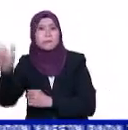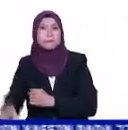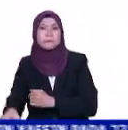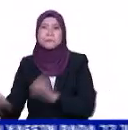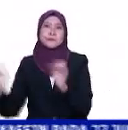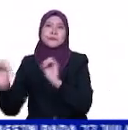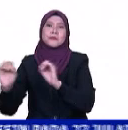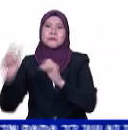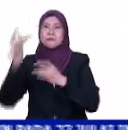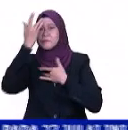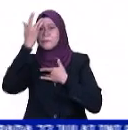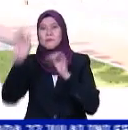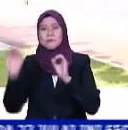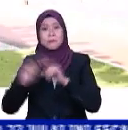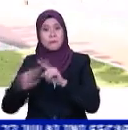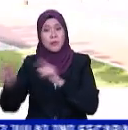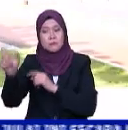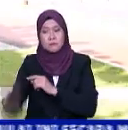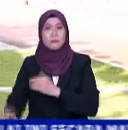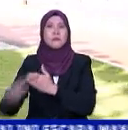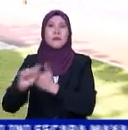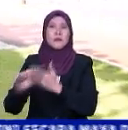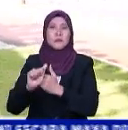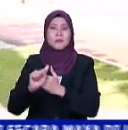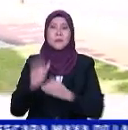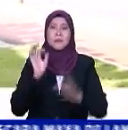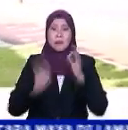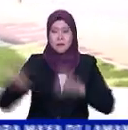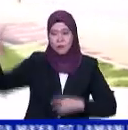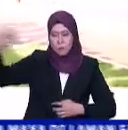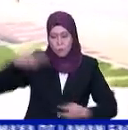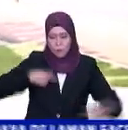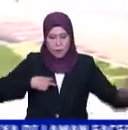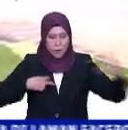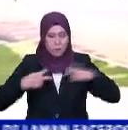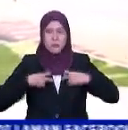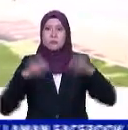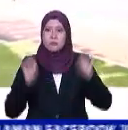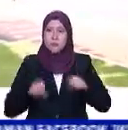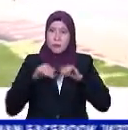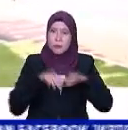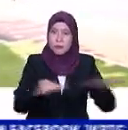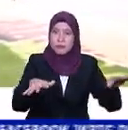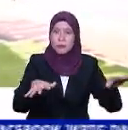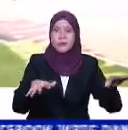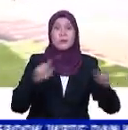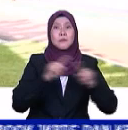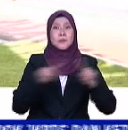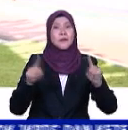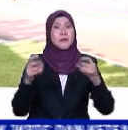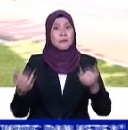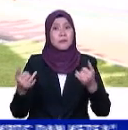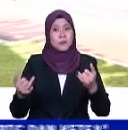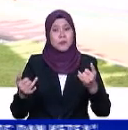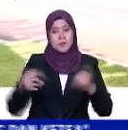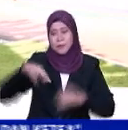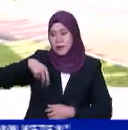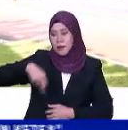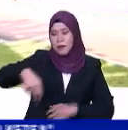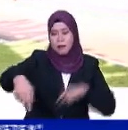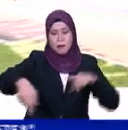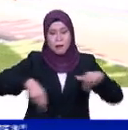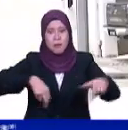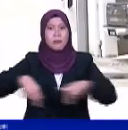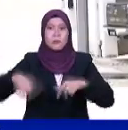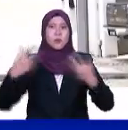tapi membahayalah. Like kalau kena badan baru dia jangkit, tapi sebabkan dia airborne, so even kita berjalan macam ni